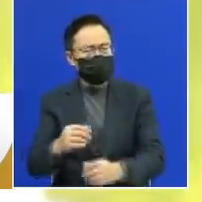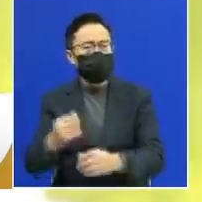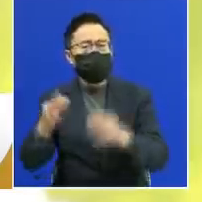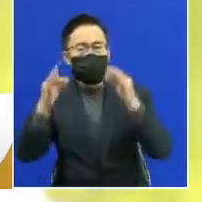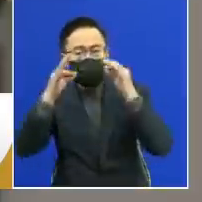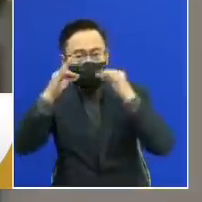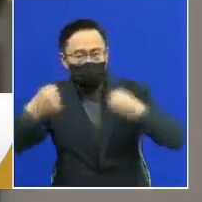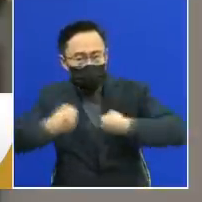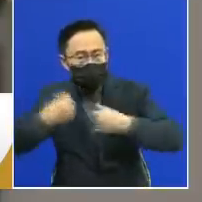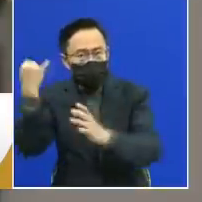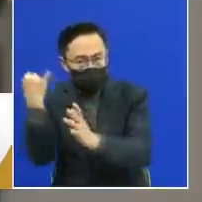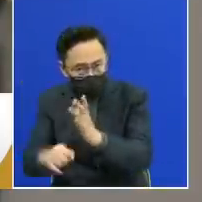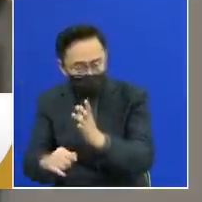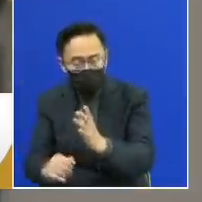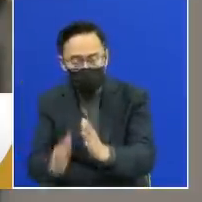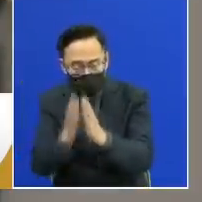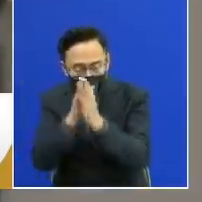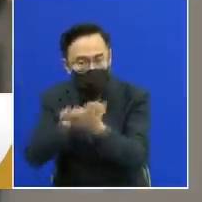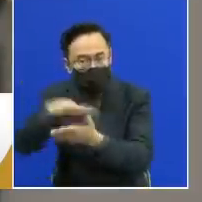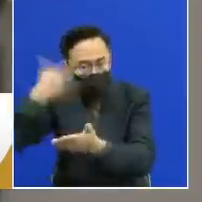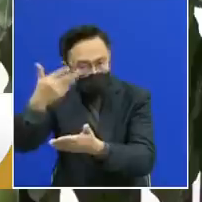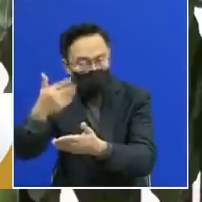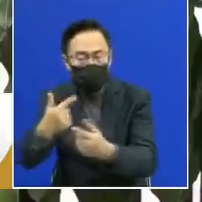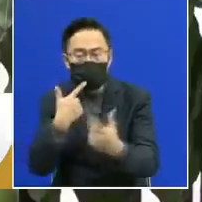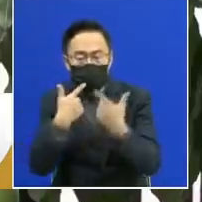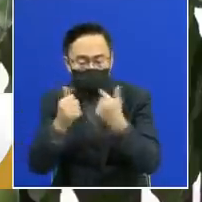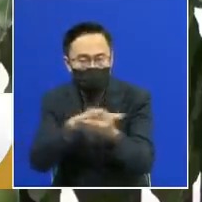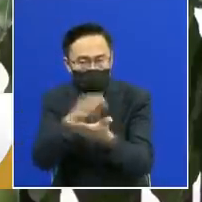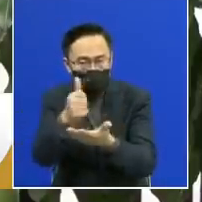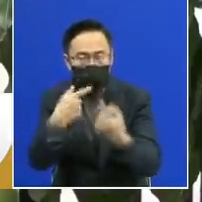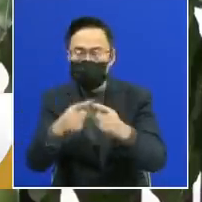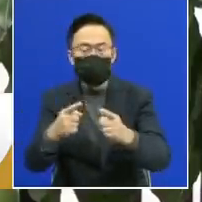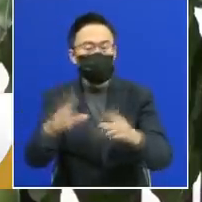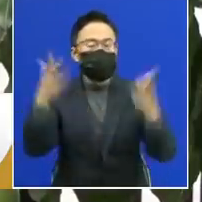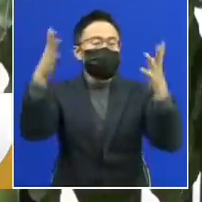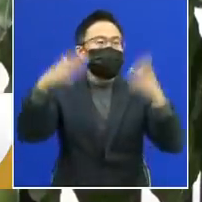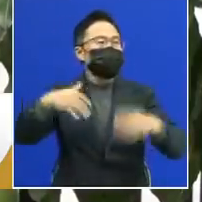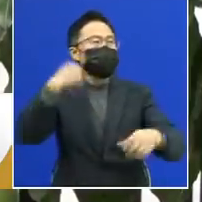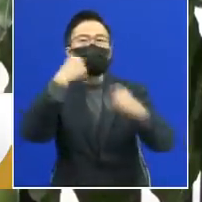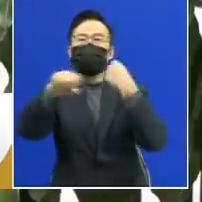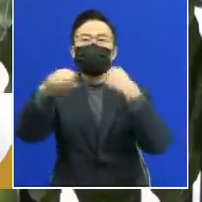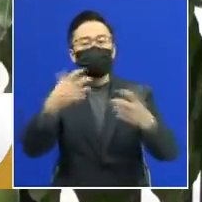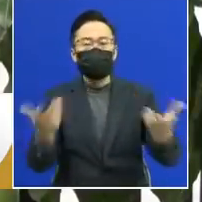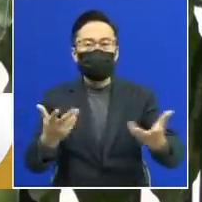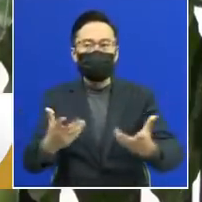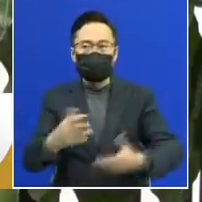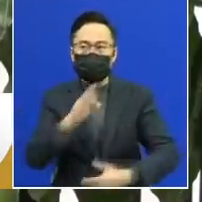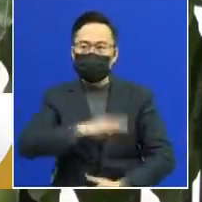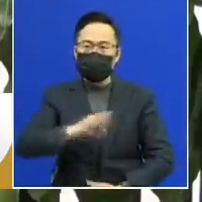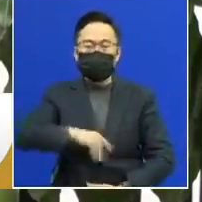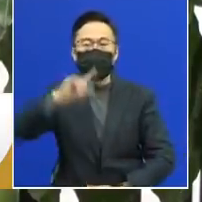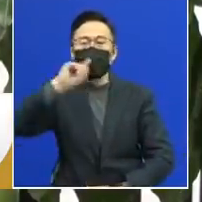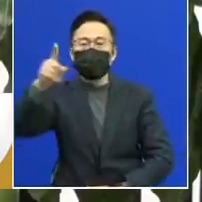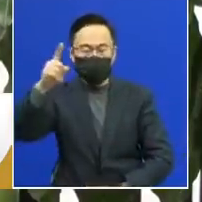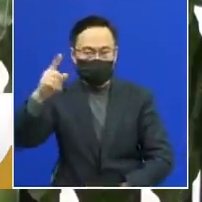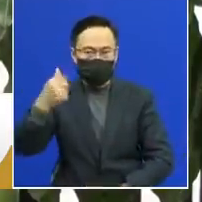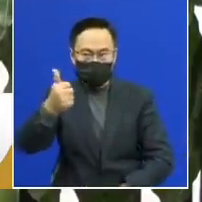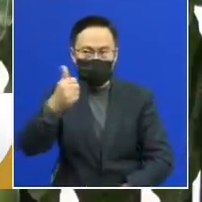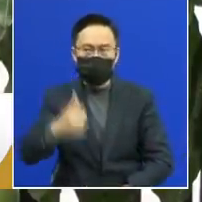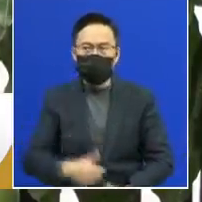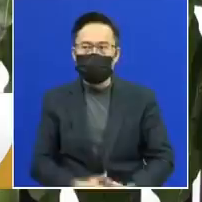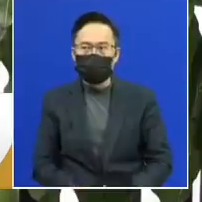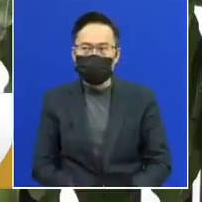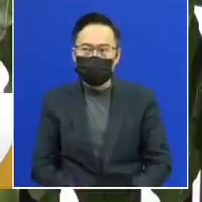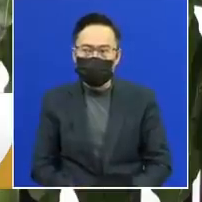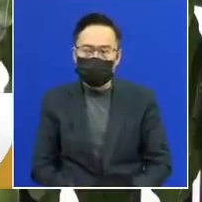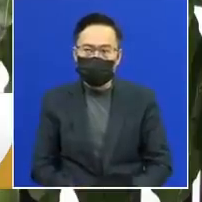คะว่าคุณหยกเนี่ยเขาเปิดใจว่ายังไงค่ะ ตั้งแต่เกิดเรื่องสามีบอกว่างั้นหนูพวกผมไม่เอา